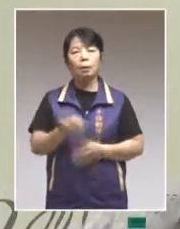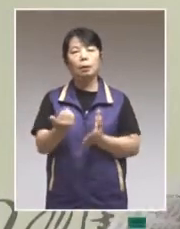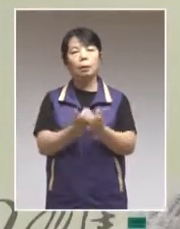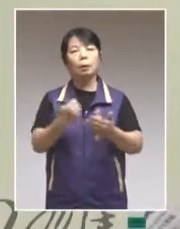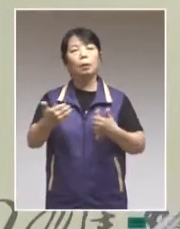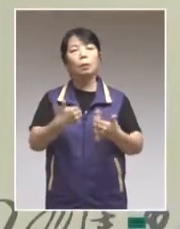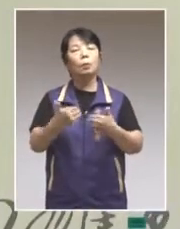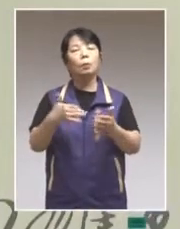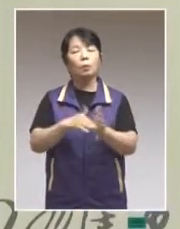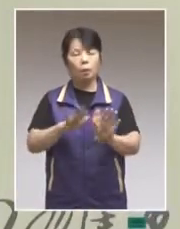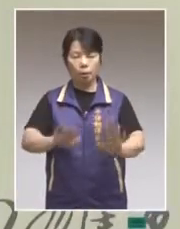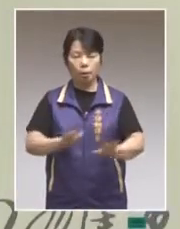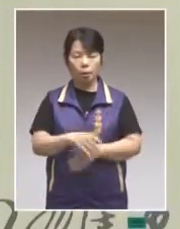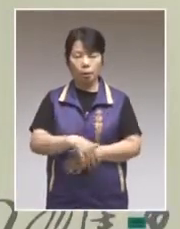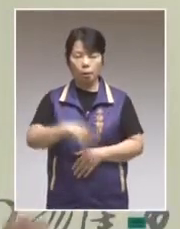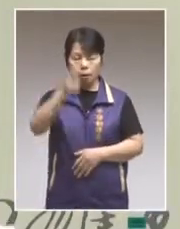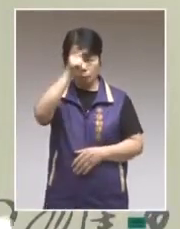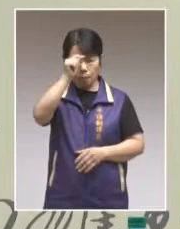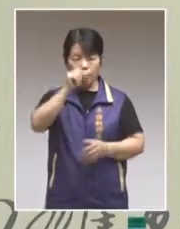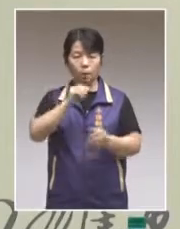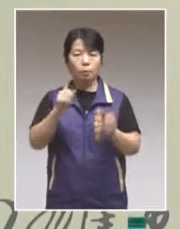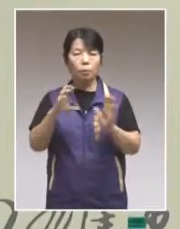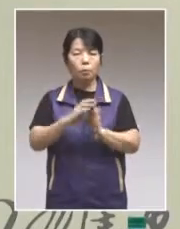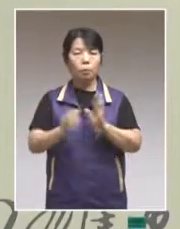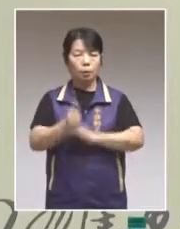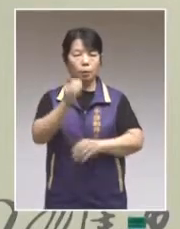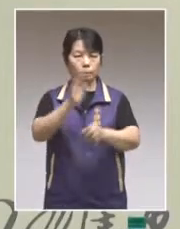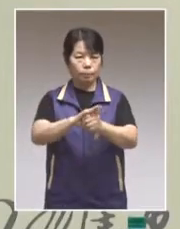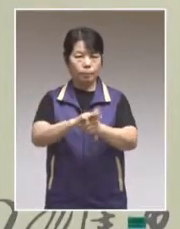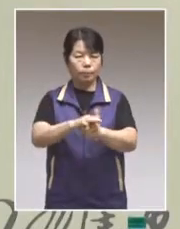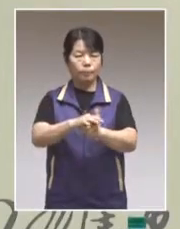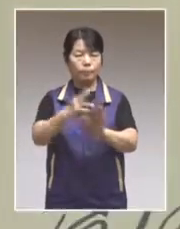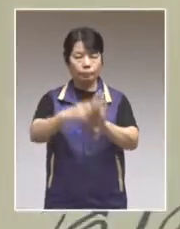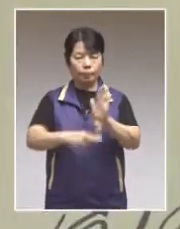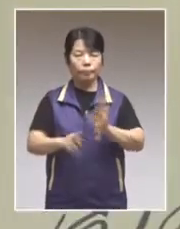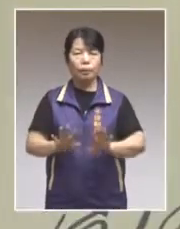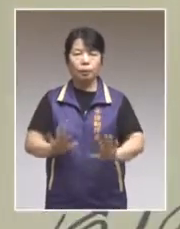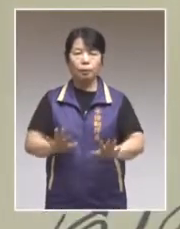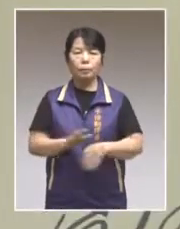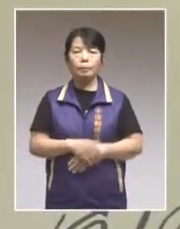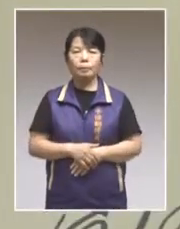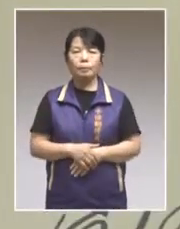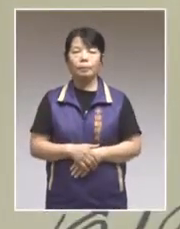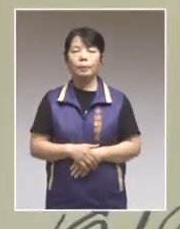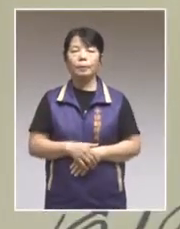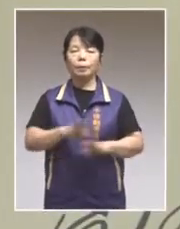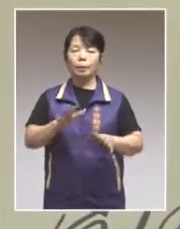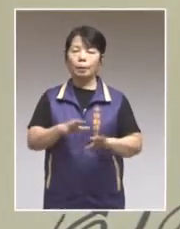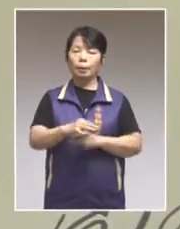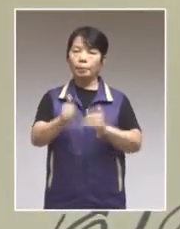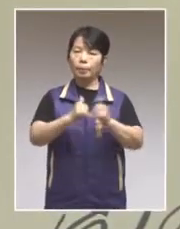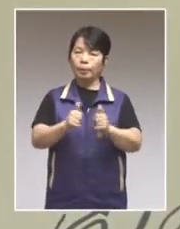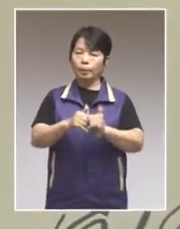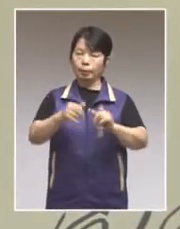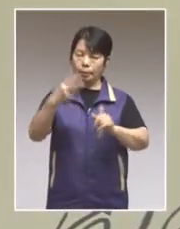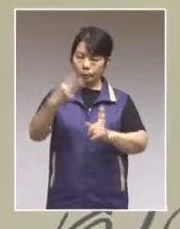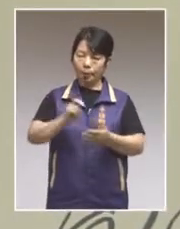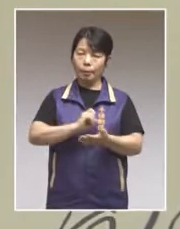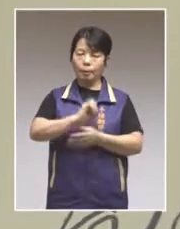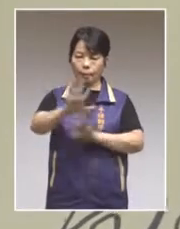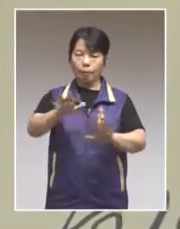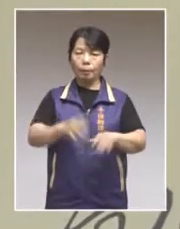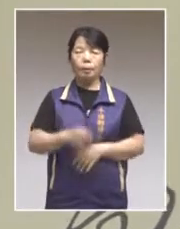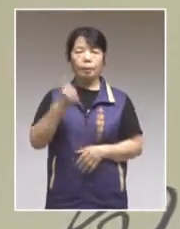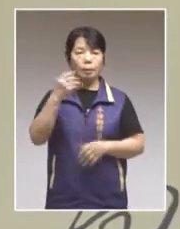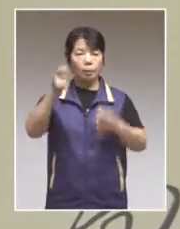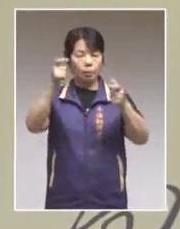长有要补充来。 好，是市长。在这里跟各位市民稍微说明一下，新冠药它